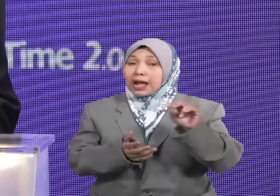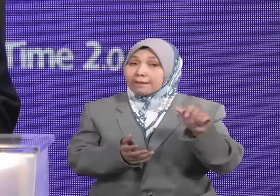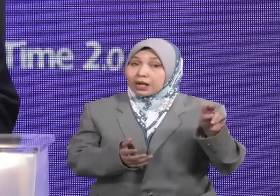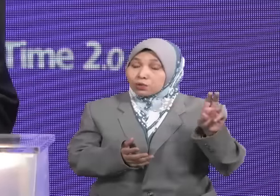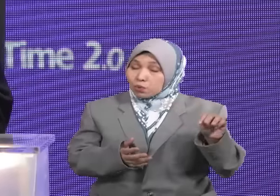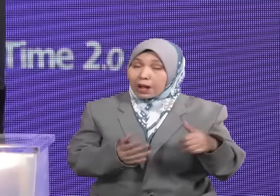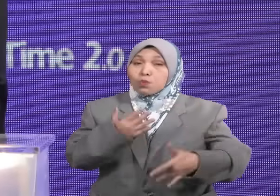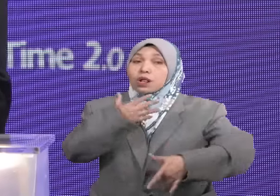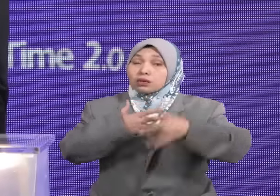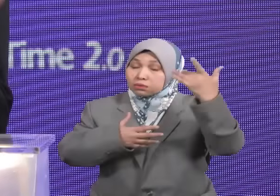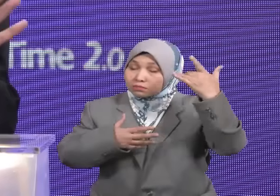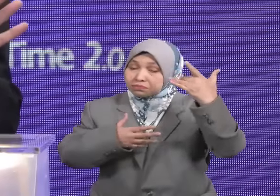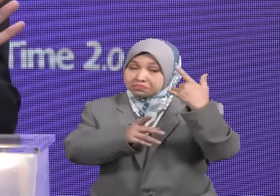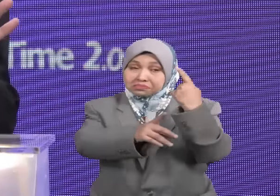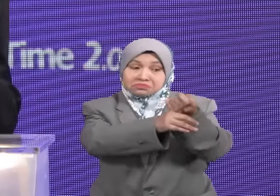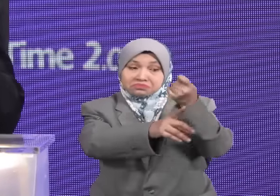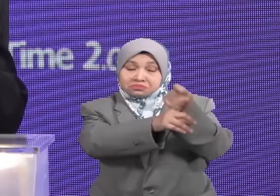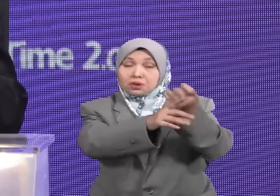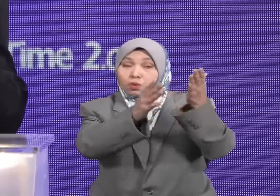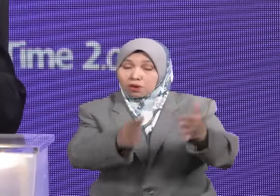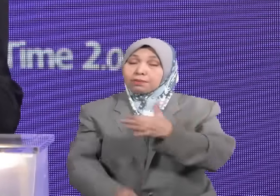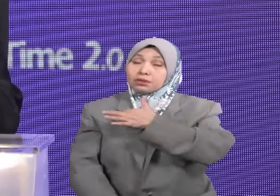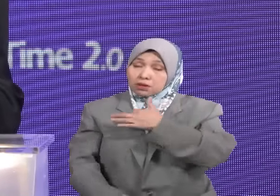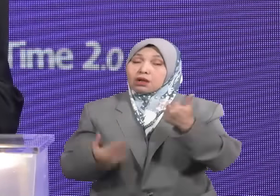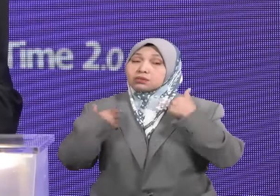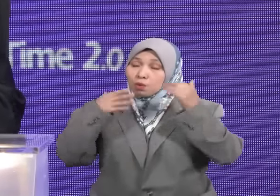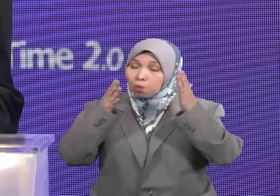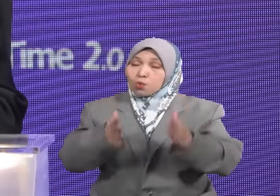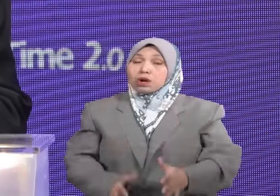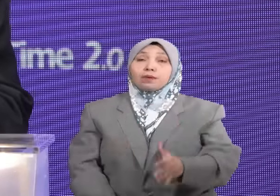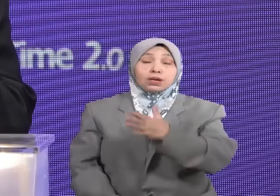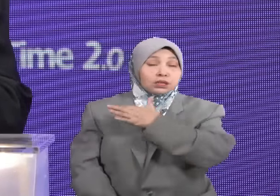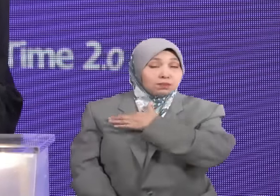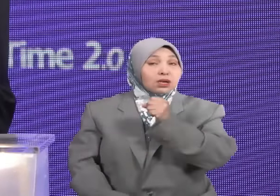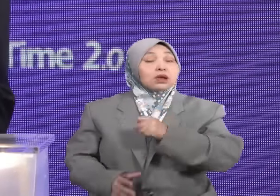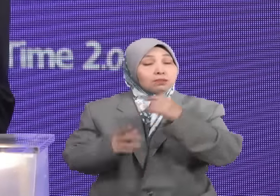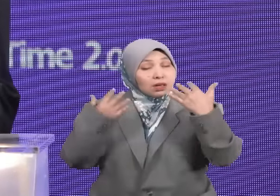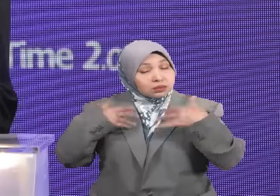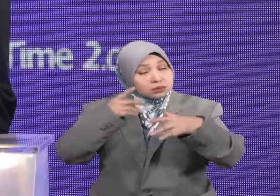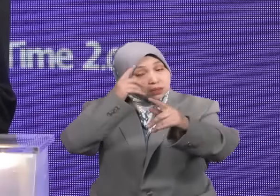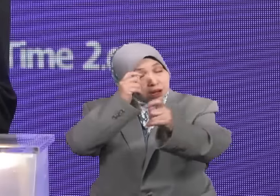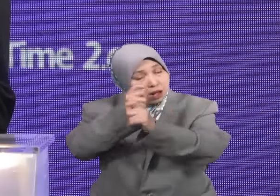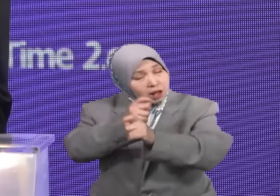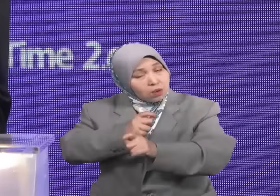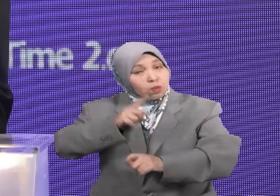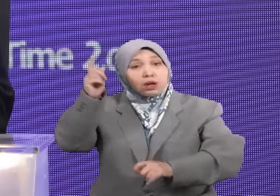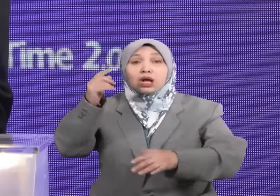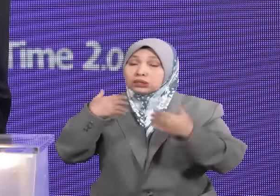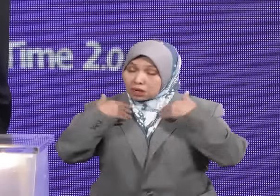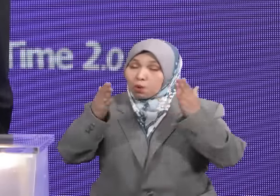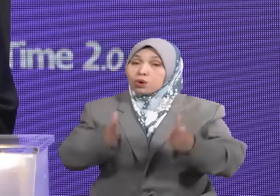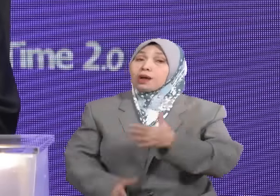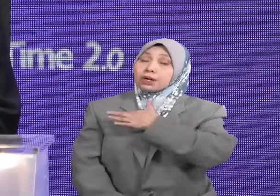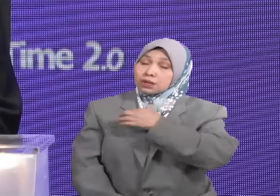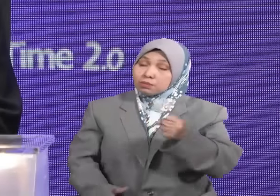Walaupun awalnya tadi mereka mengejek orang-orang beriman, ada orang beriman yang bertakwa, tetapi ada orang beriman yang tidak bertakwa yang kita